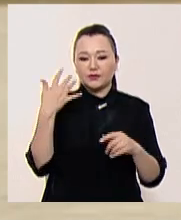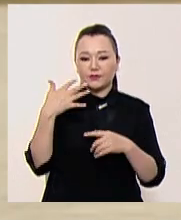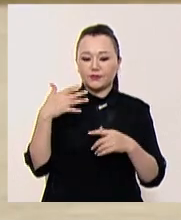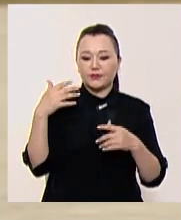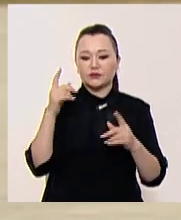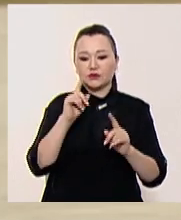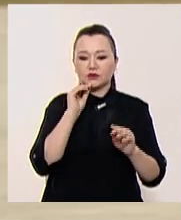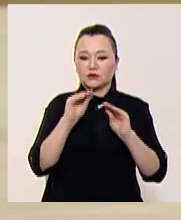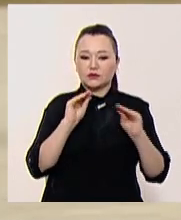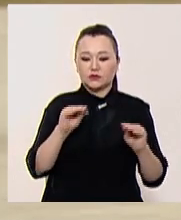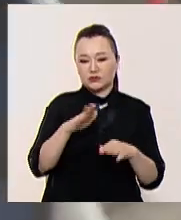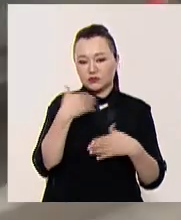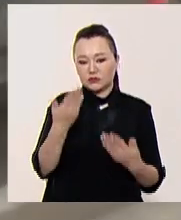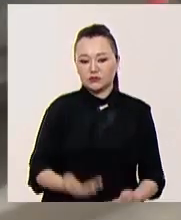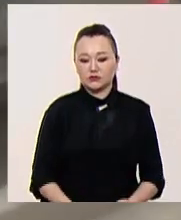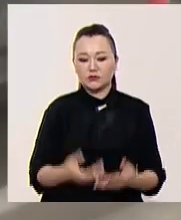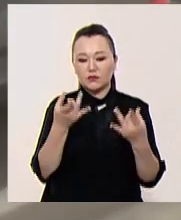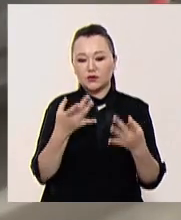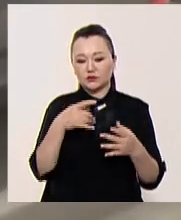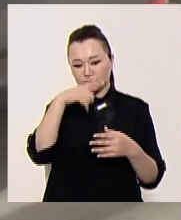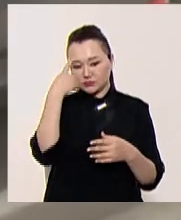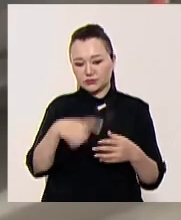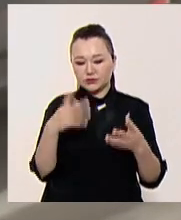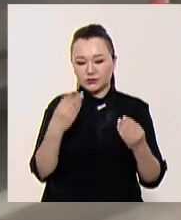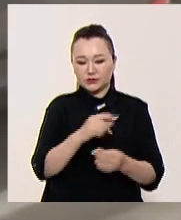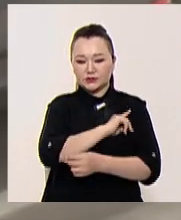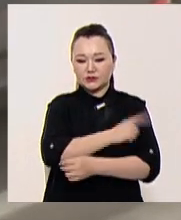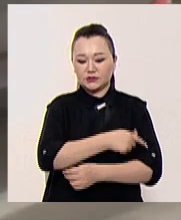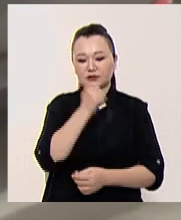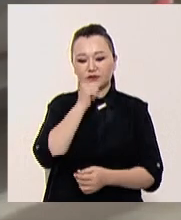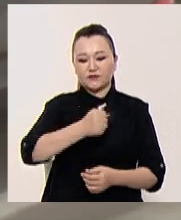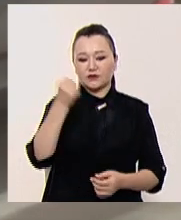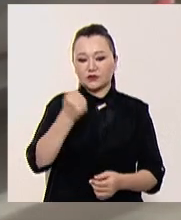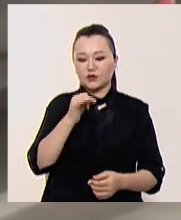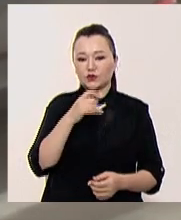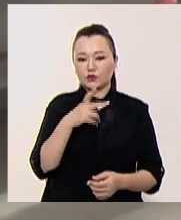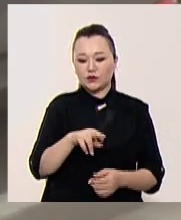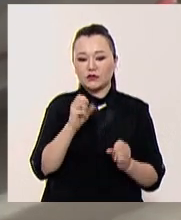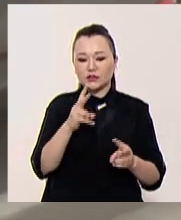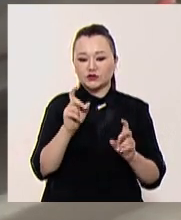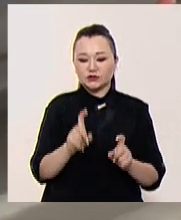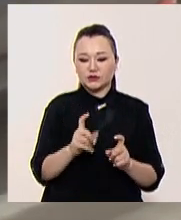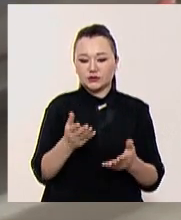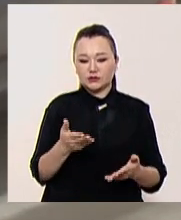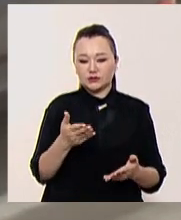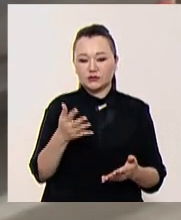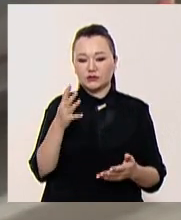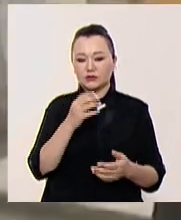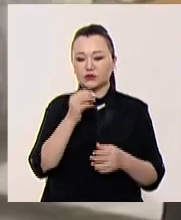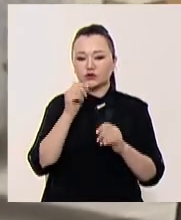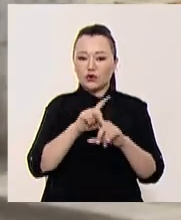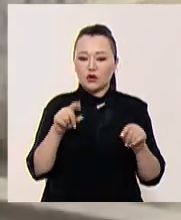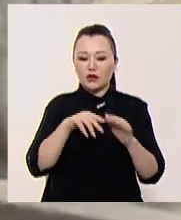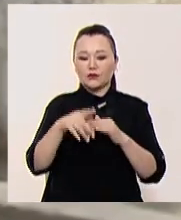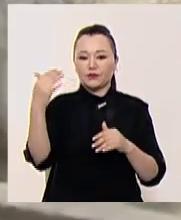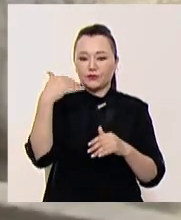салқындатқышпен жабдықталмаған деп отыр. Жоқ, просто күн ыстық қой, қатты ыстық болады ертең шілделерде. Қалай отырады олар? Кондиционер жоқ мектепте.